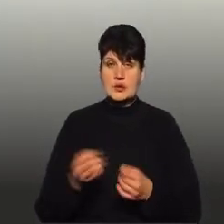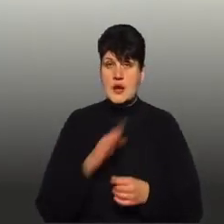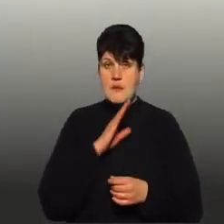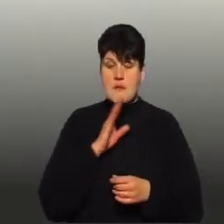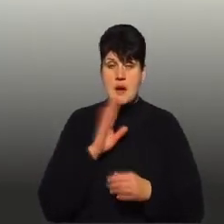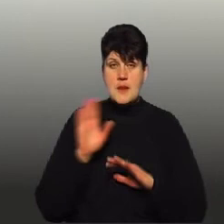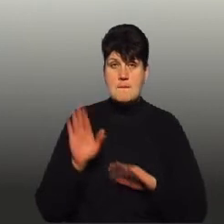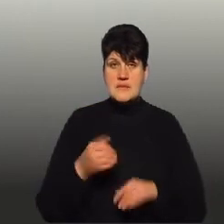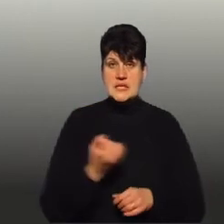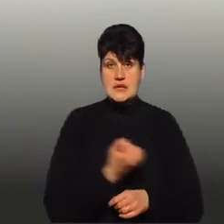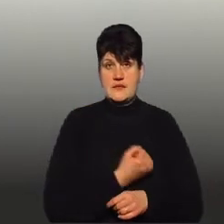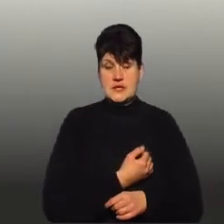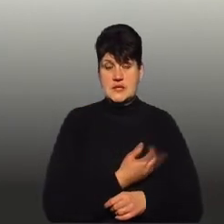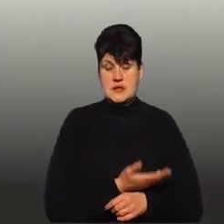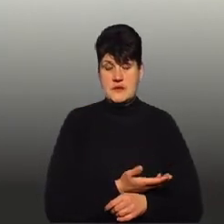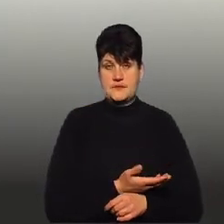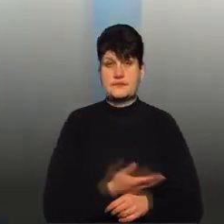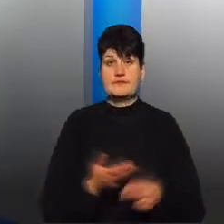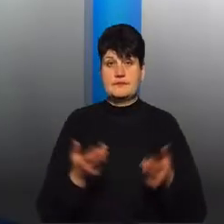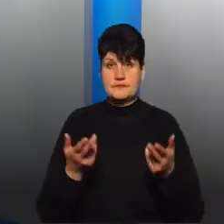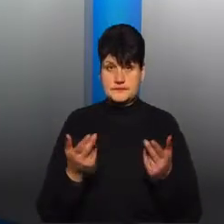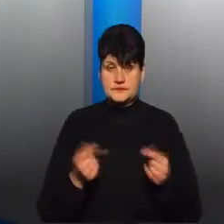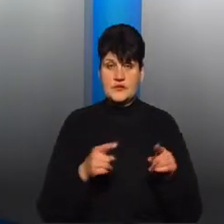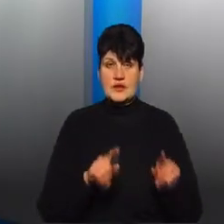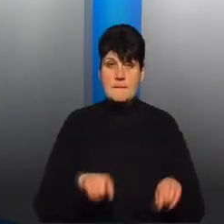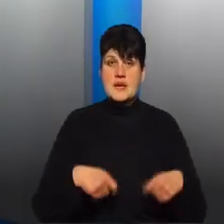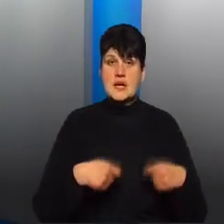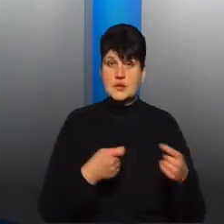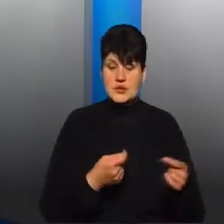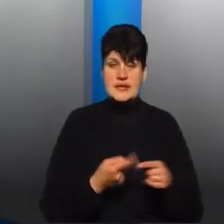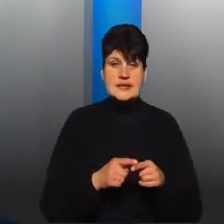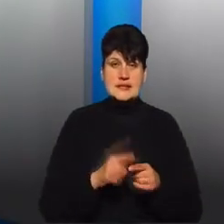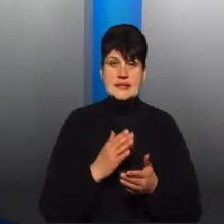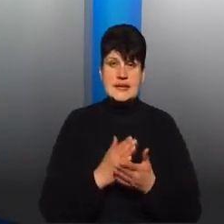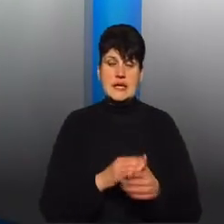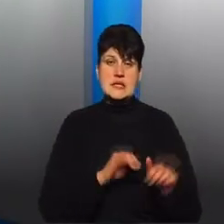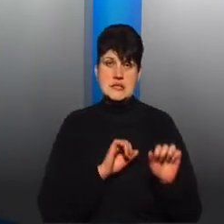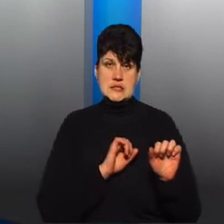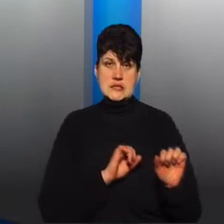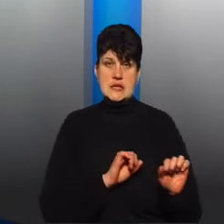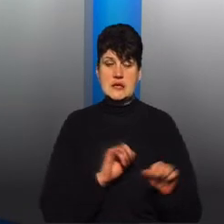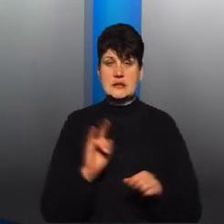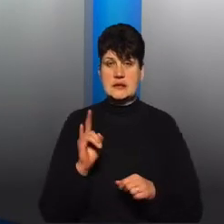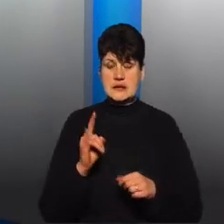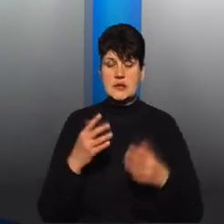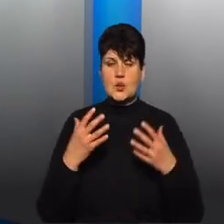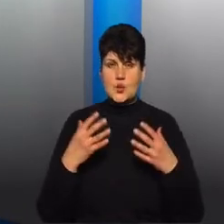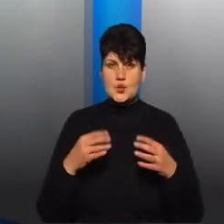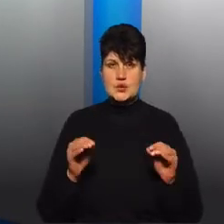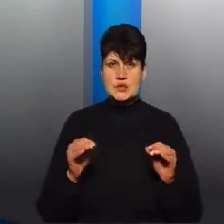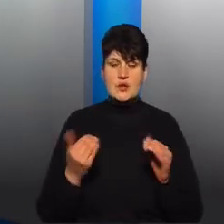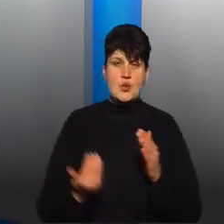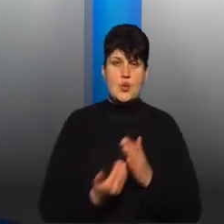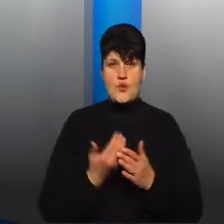за питання. Безумовно, вони передаються, і це є певний захист дитини уже новонародженої,